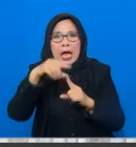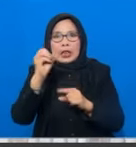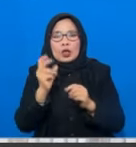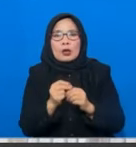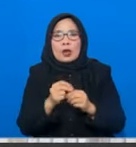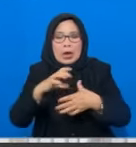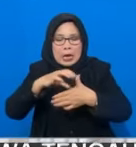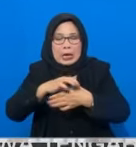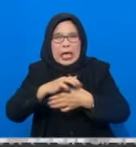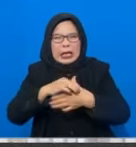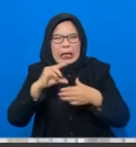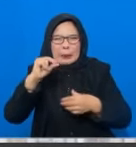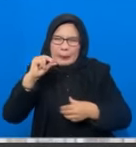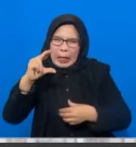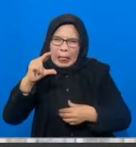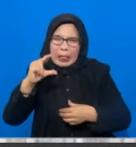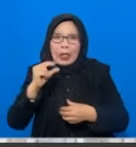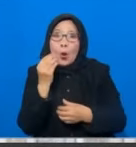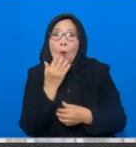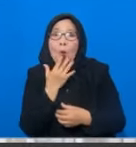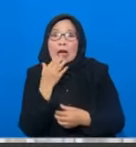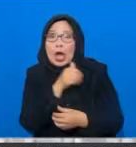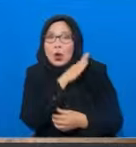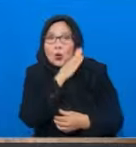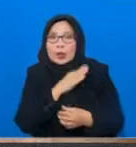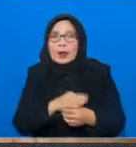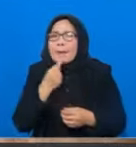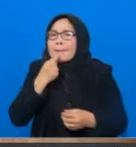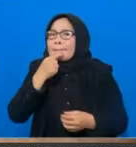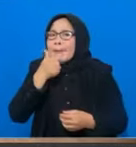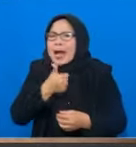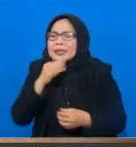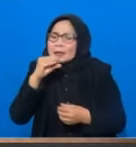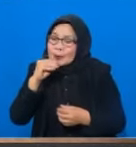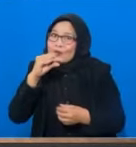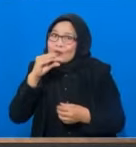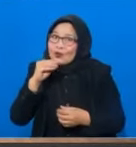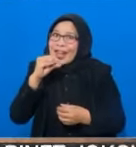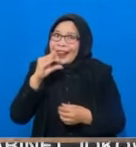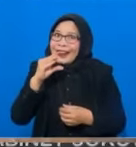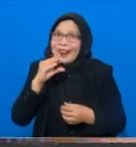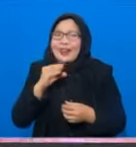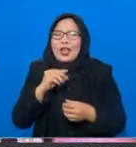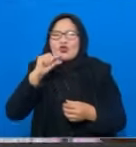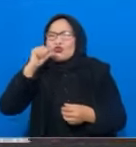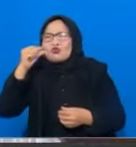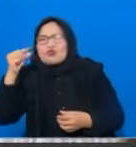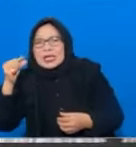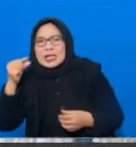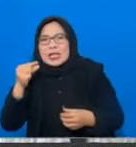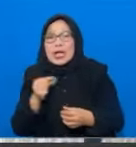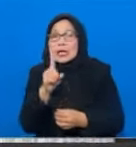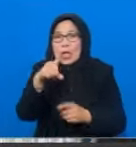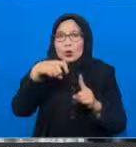kuning, rasanya manis, pulen, dan gurih. Dengan harga jual Rp15.000 hingga Rp30.000